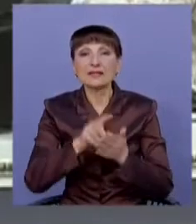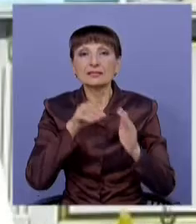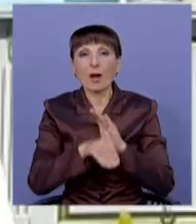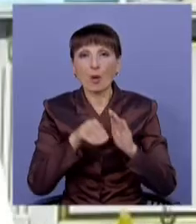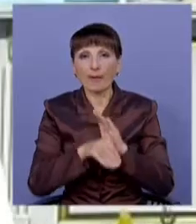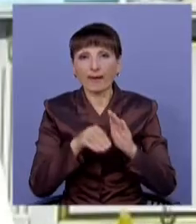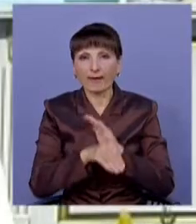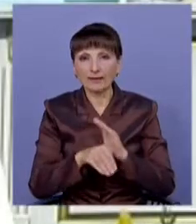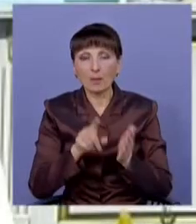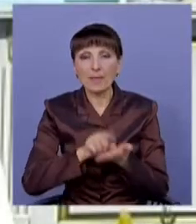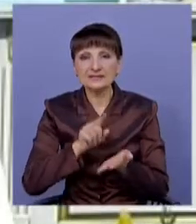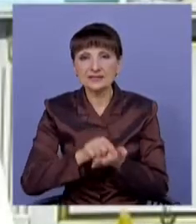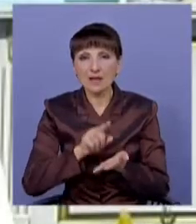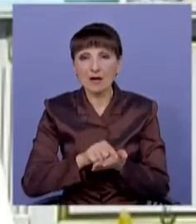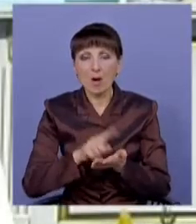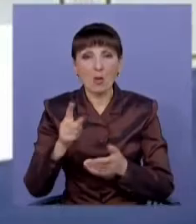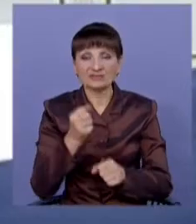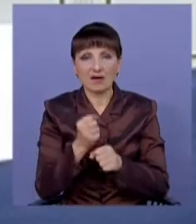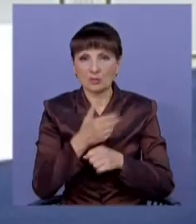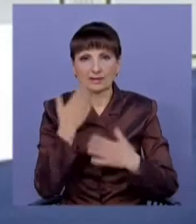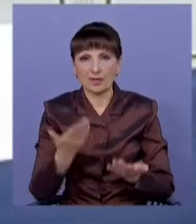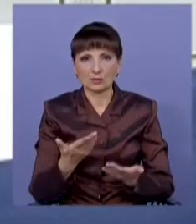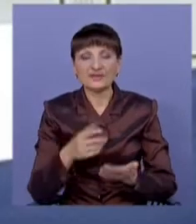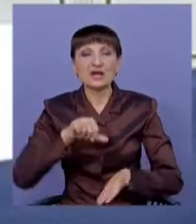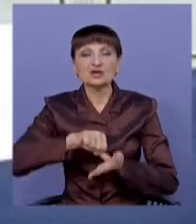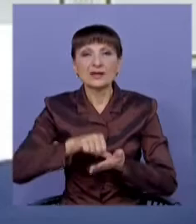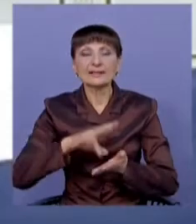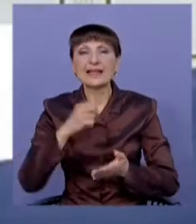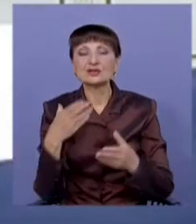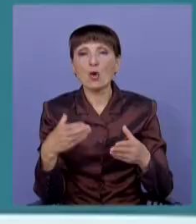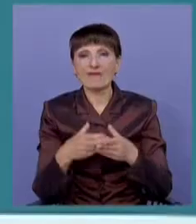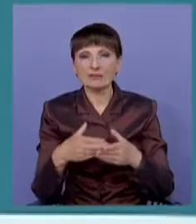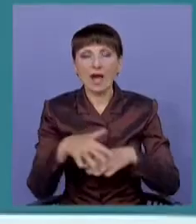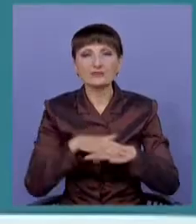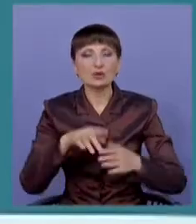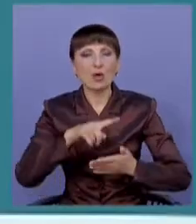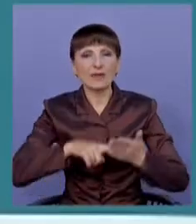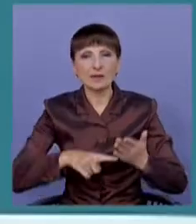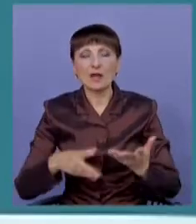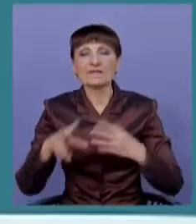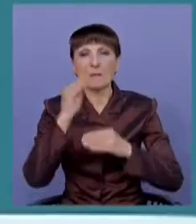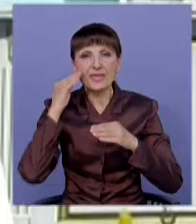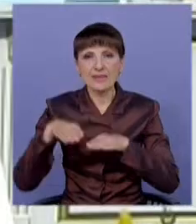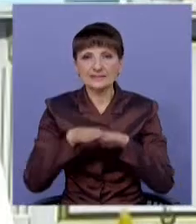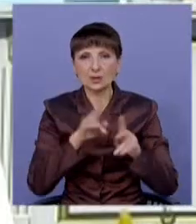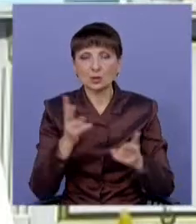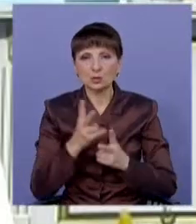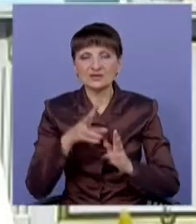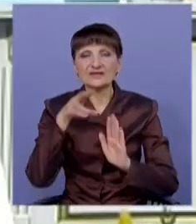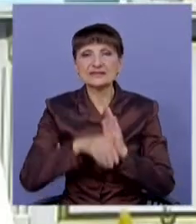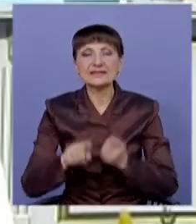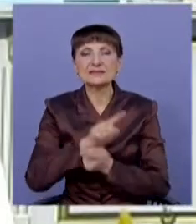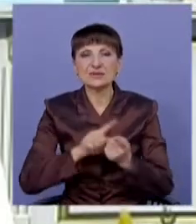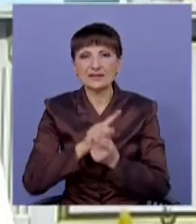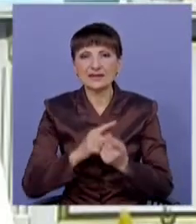накопительного элемента он не заработал. Члены Национального совета общественного доверия сошлись во мнении, что нужно внести